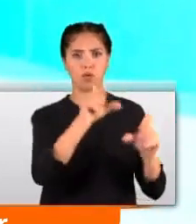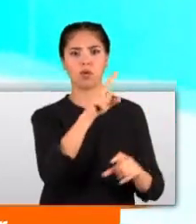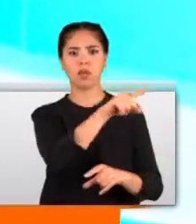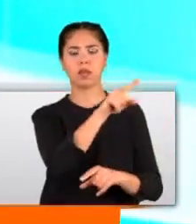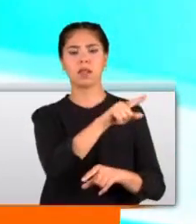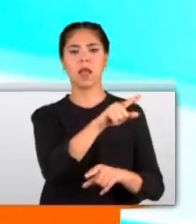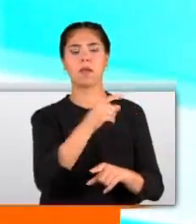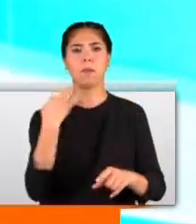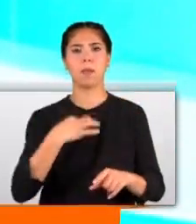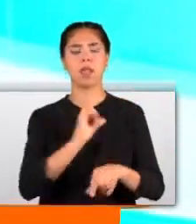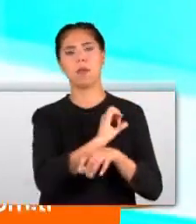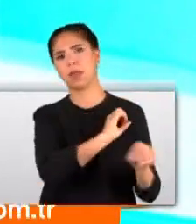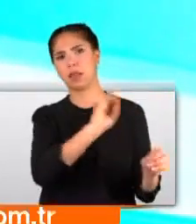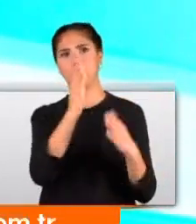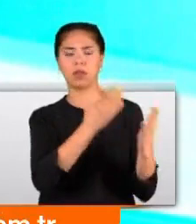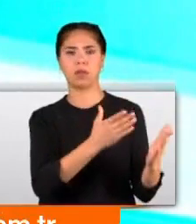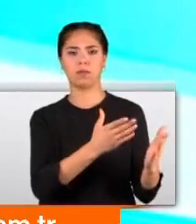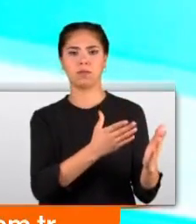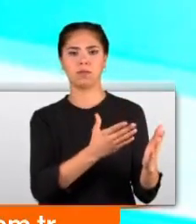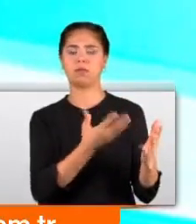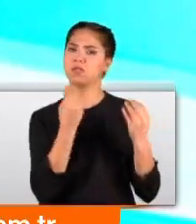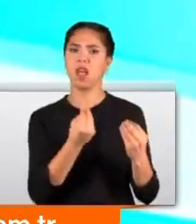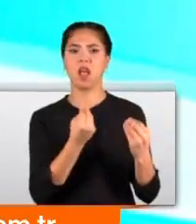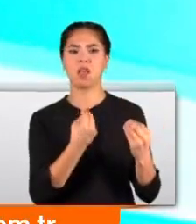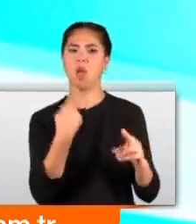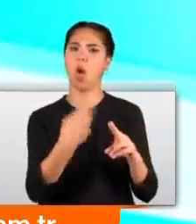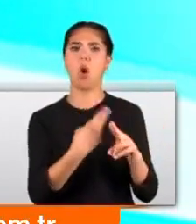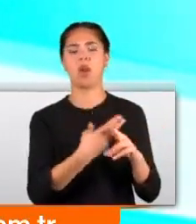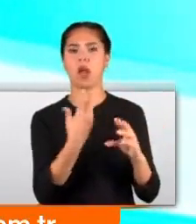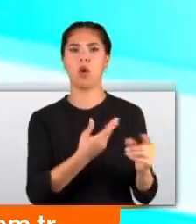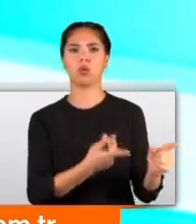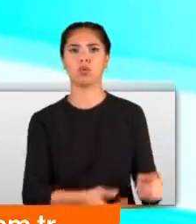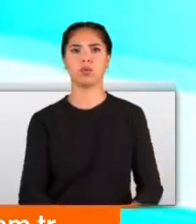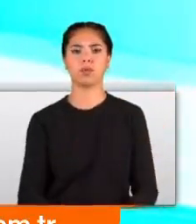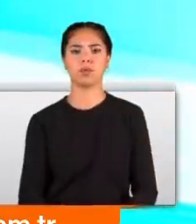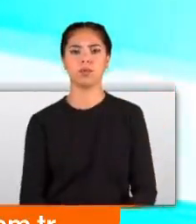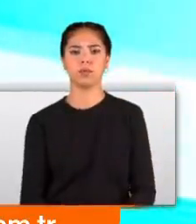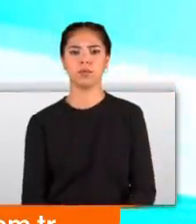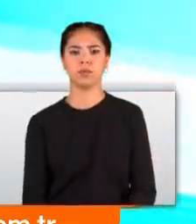pazartesi günü bir cezaevine be. Vallahi örnek bir örnek iki olsun.